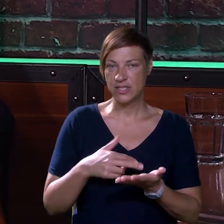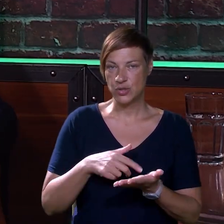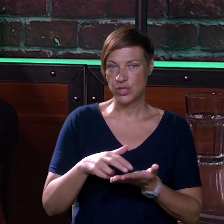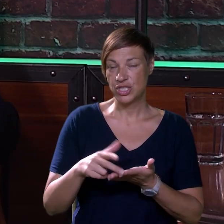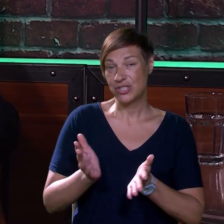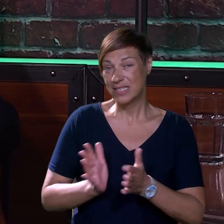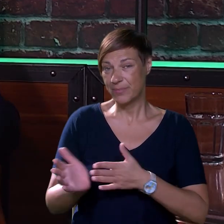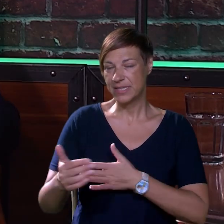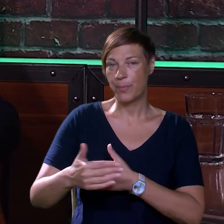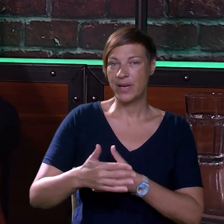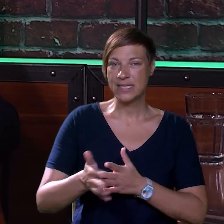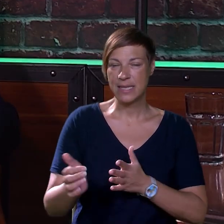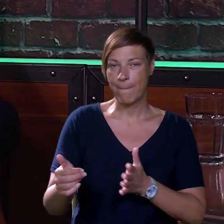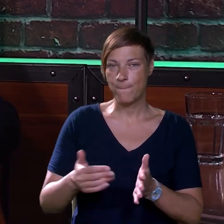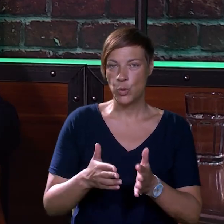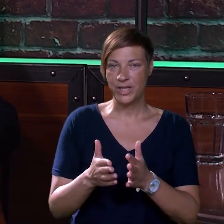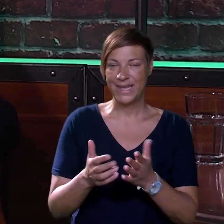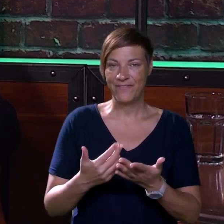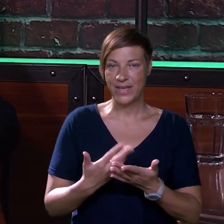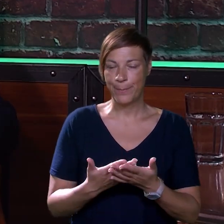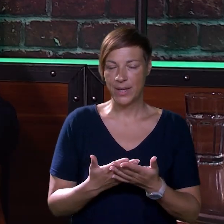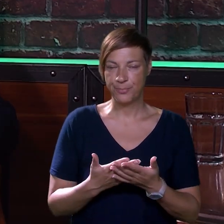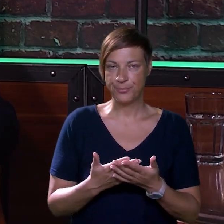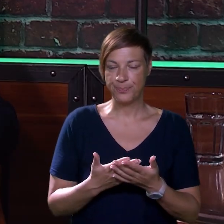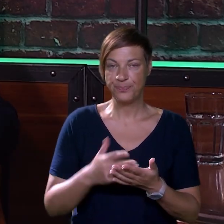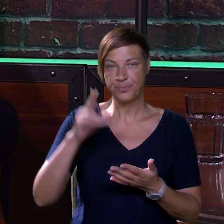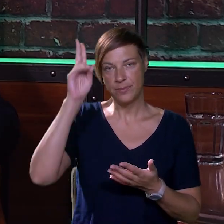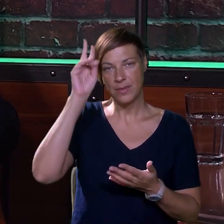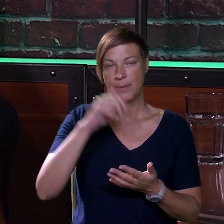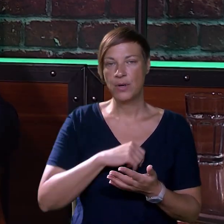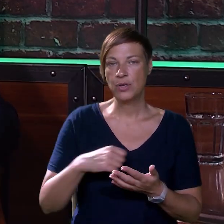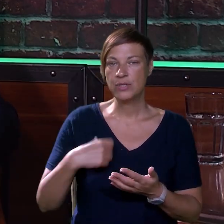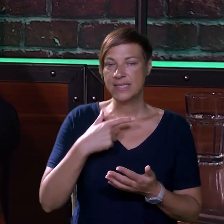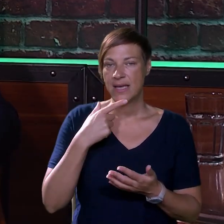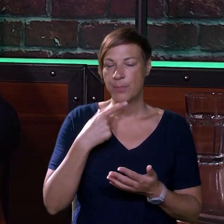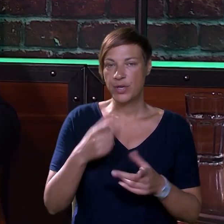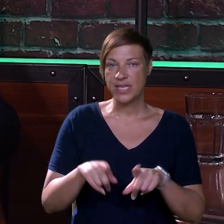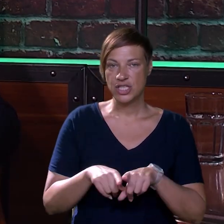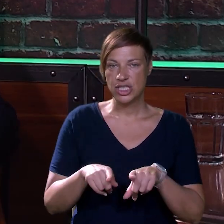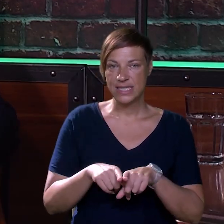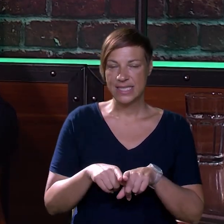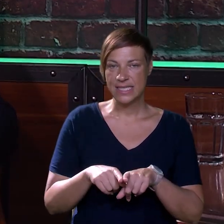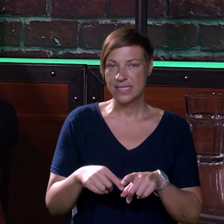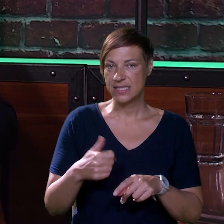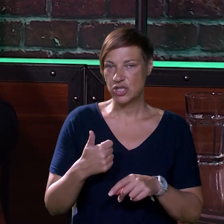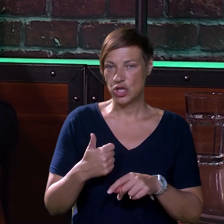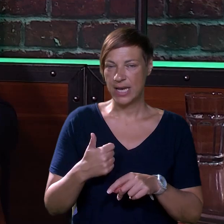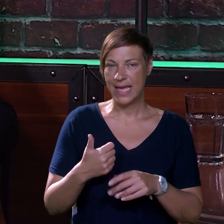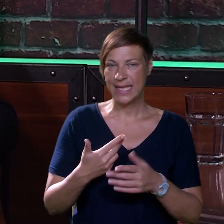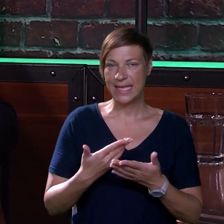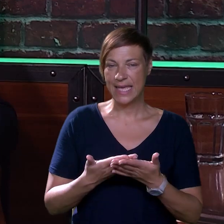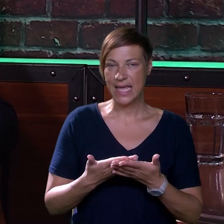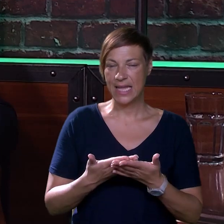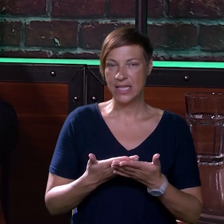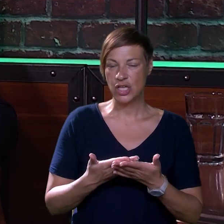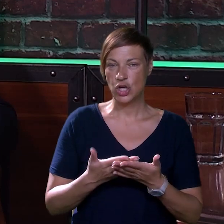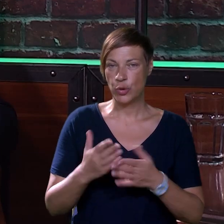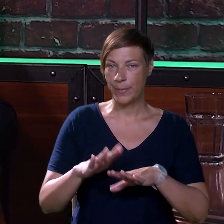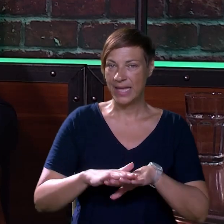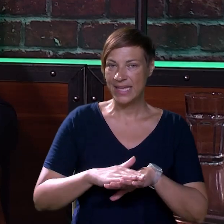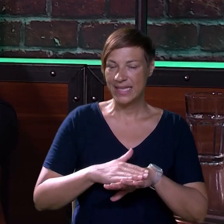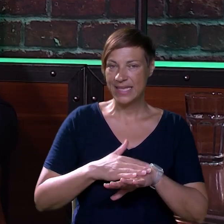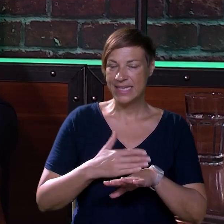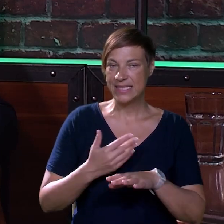sam išao nekim zaobilaznim putevima. Mm-hmm. Mogu samo reći da isto na jednom prijemnom